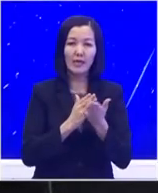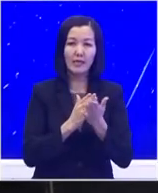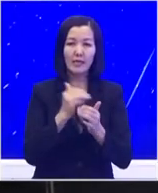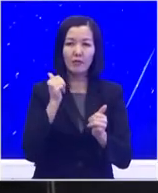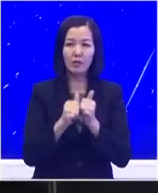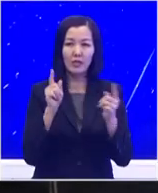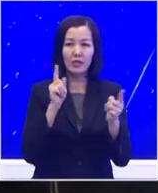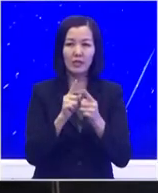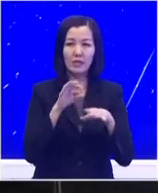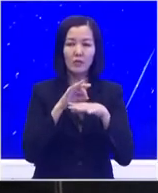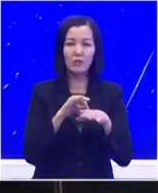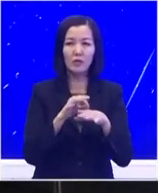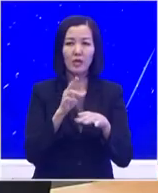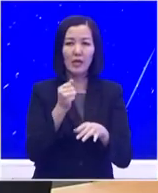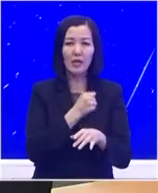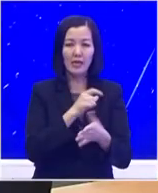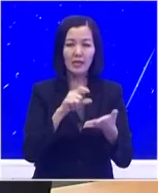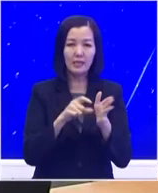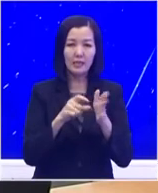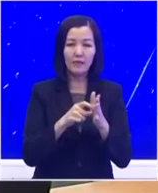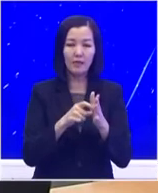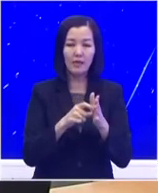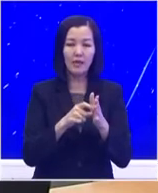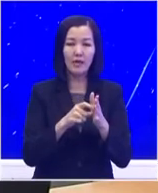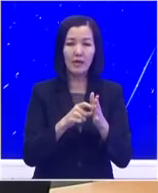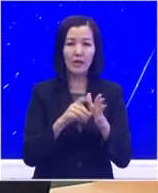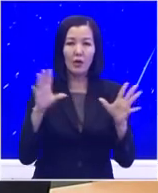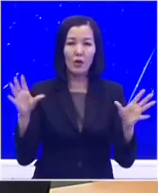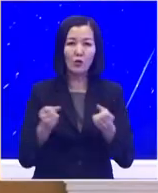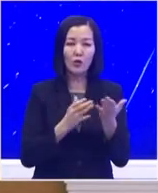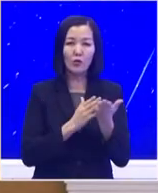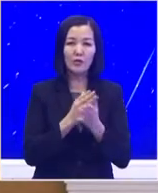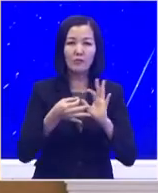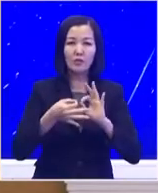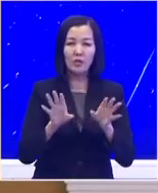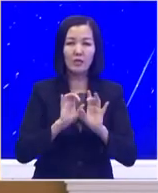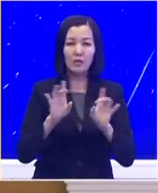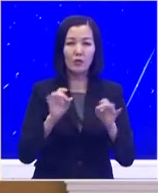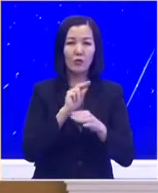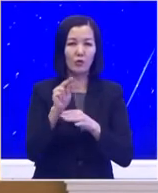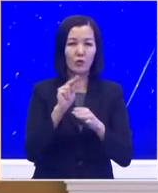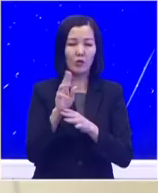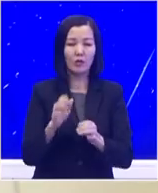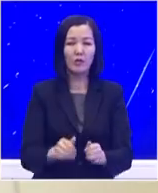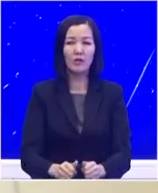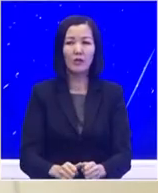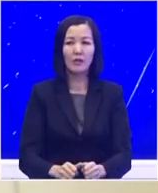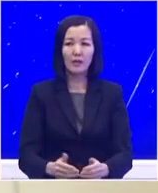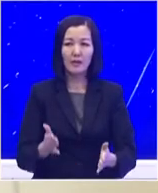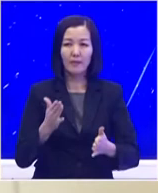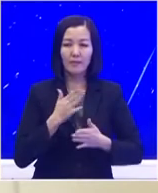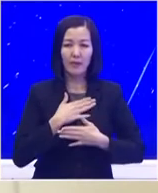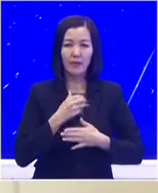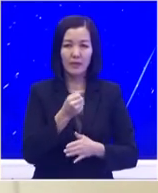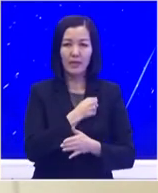жиі жүздесіп тұрады. Кадеттерге кәсіби тәжірибесімен бөлісіп, құтқару қызметінің қыр-сырын айтып, не үйренгендерін білді. Мен осы